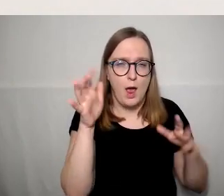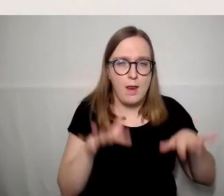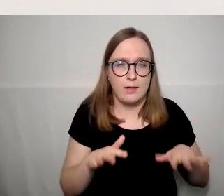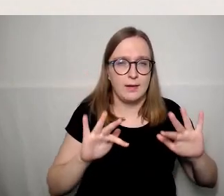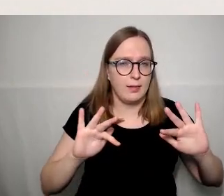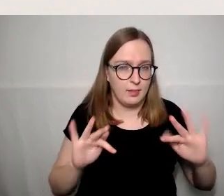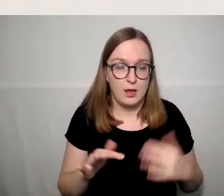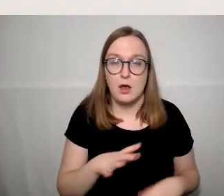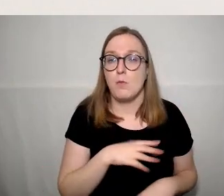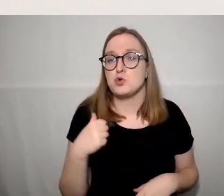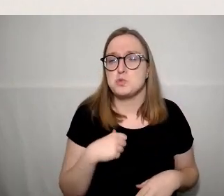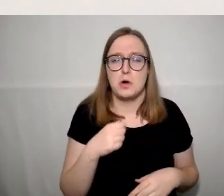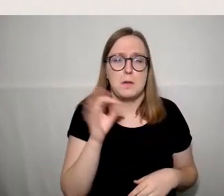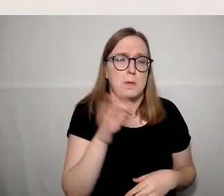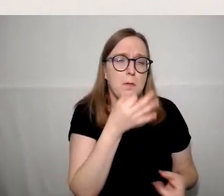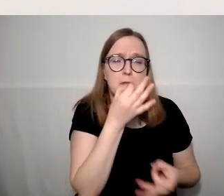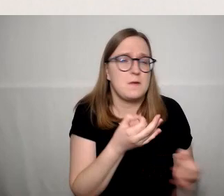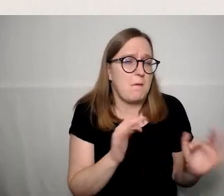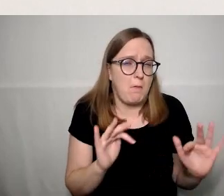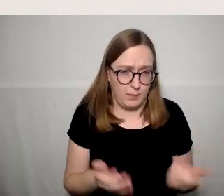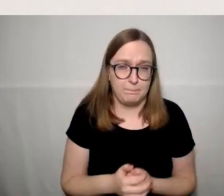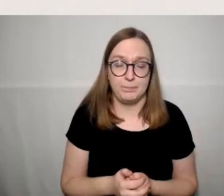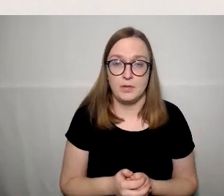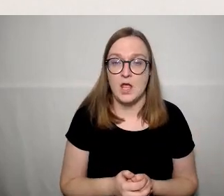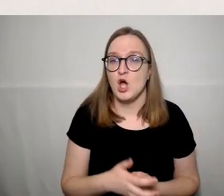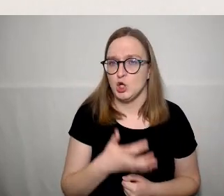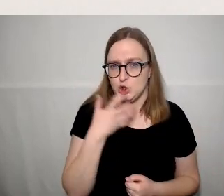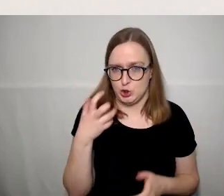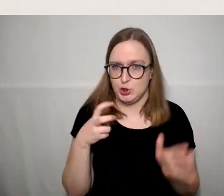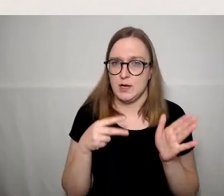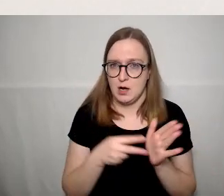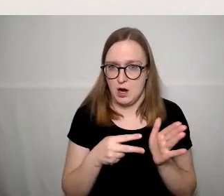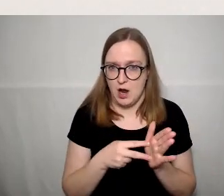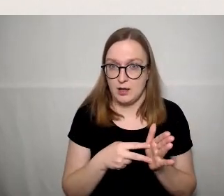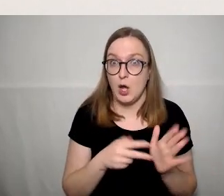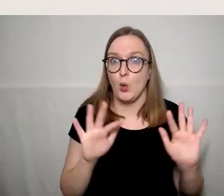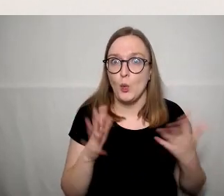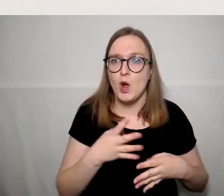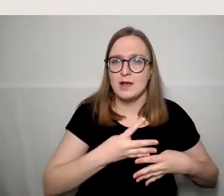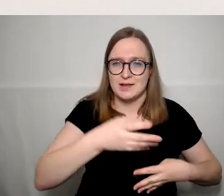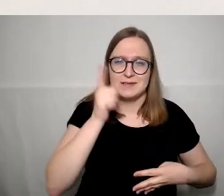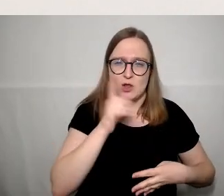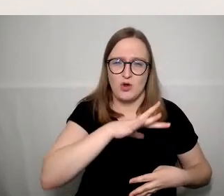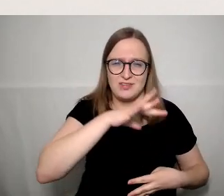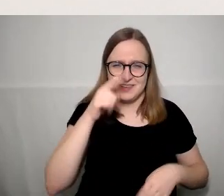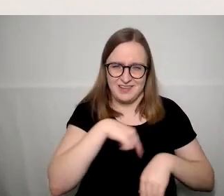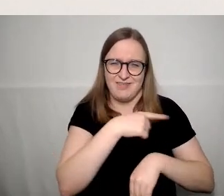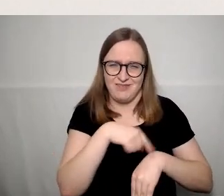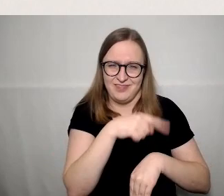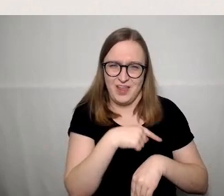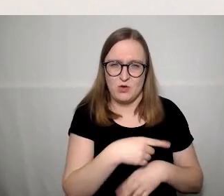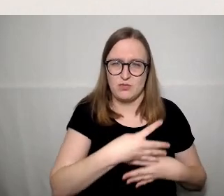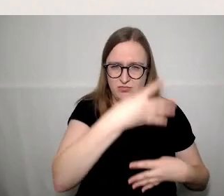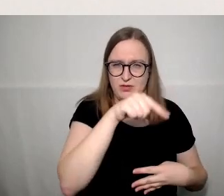tai buvo paminėti tokie dalykai. Šildymo kainos sovietiniuose daugiabučiuose, viena problema. Antra